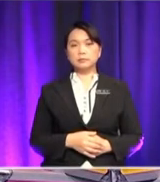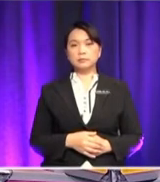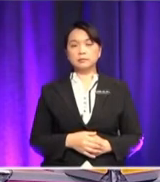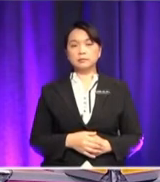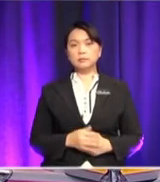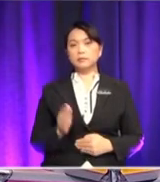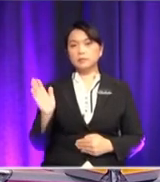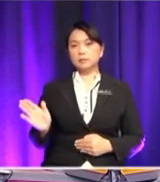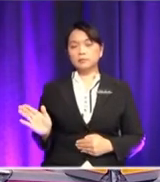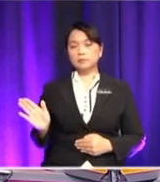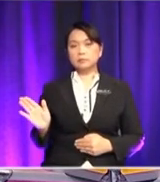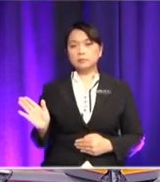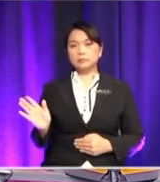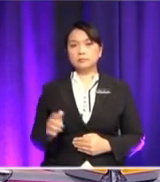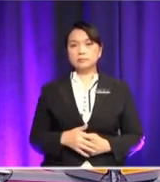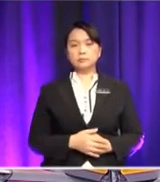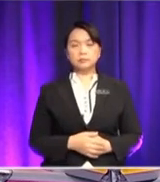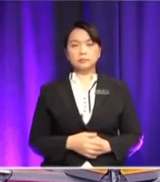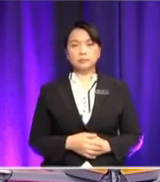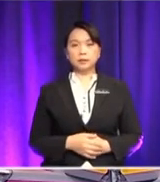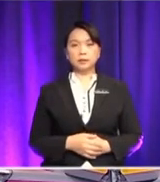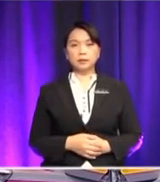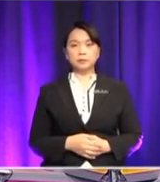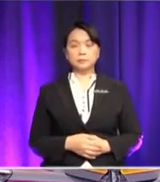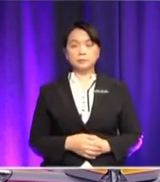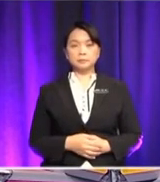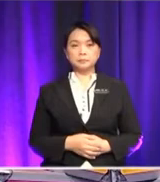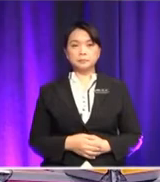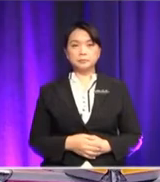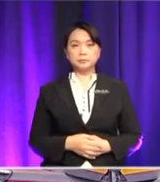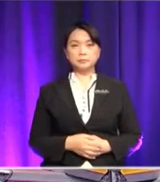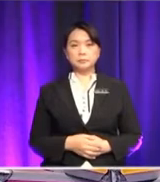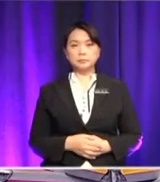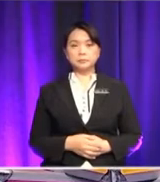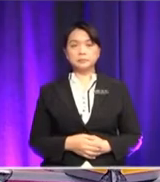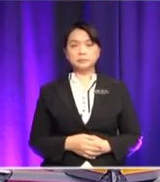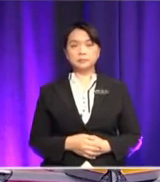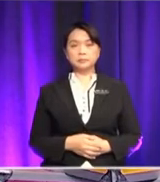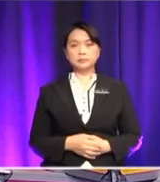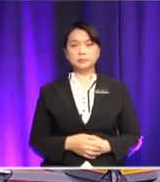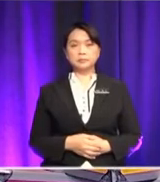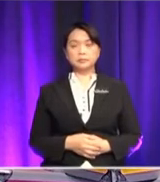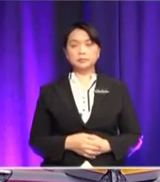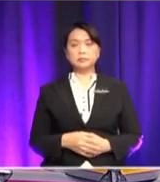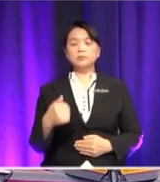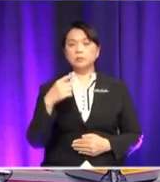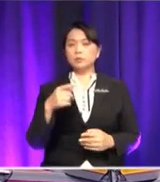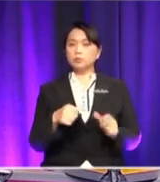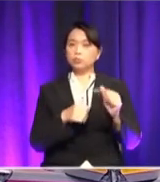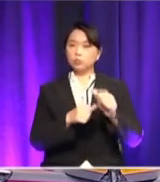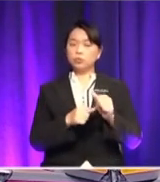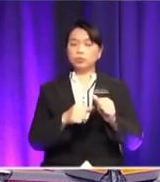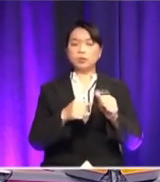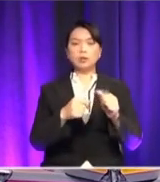tak payah lukislah kalau kita nggak buat tebeng mesin listrik Mama contoh-contoh kepada kita landak lukis